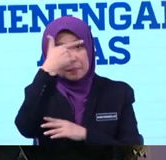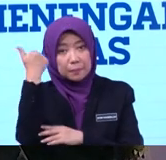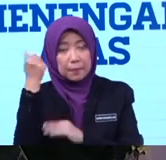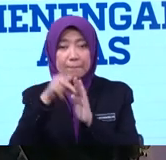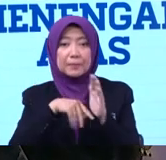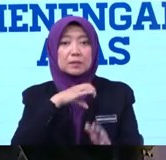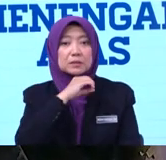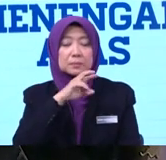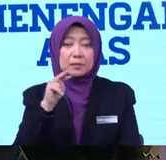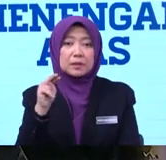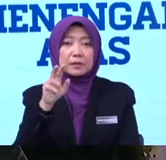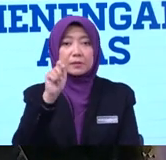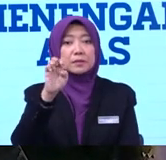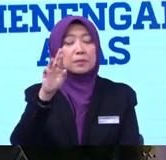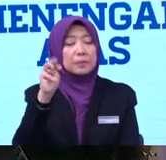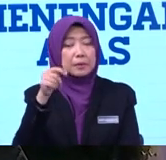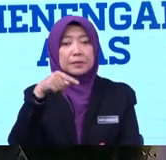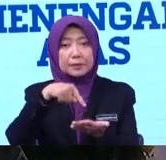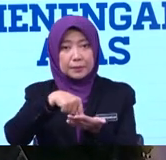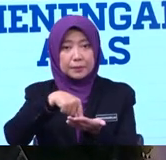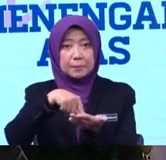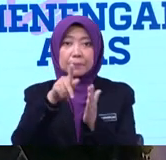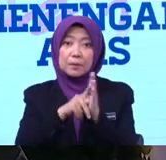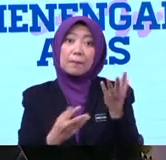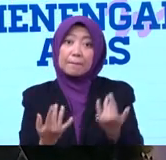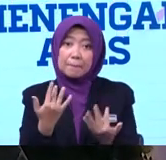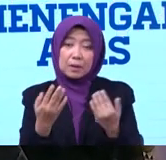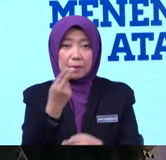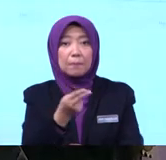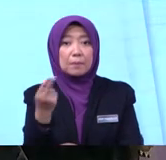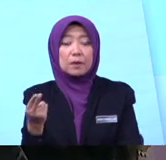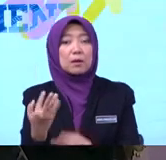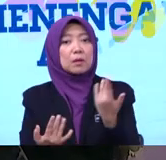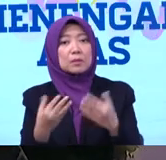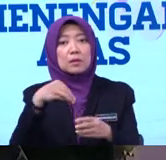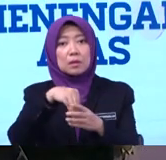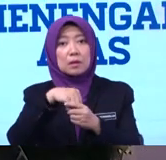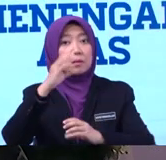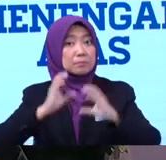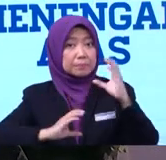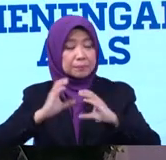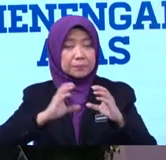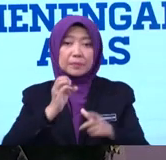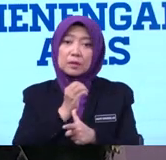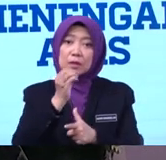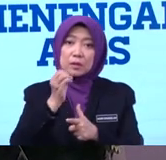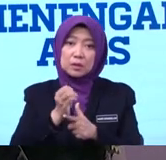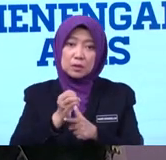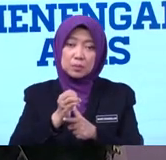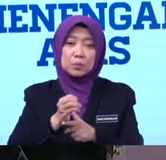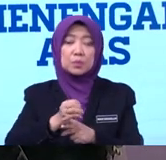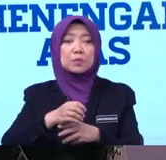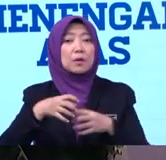pencemaran Termanis juga adalah pembakaran bahan api dalam kendaraan ataupun mesin